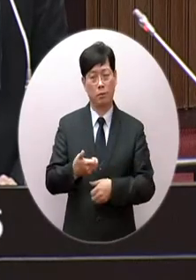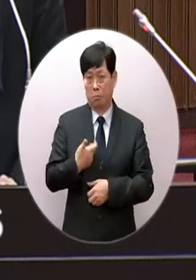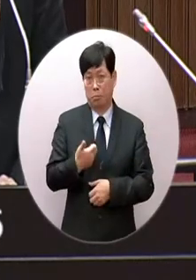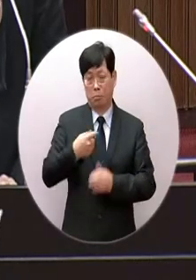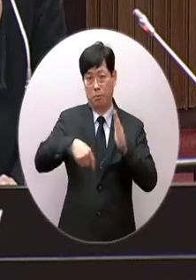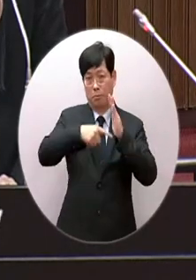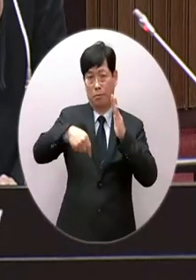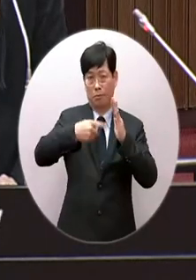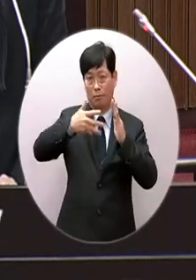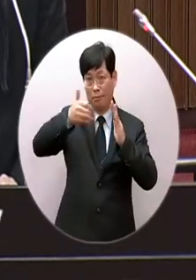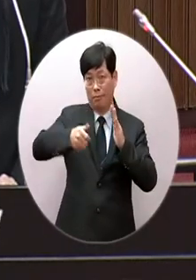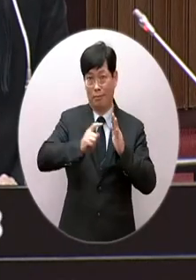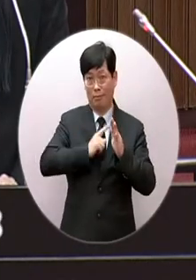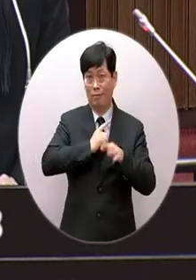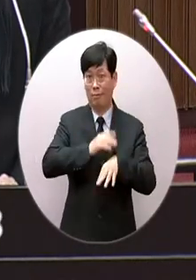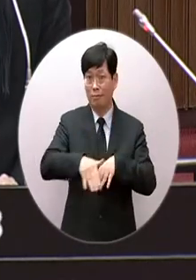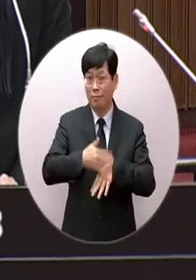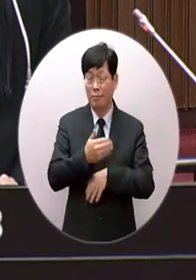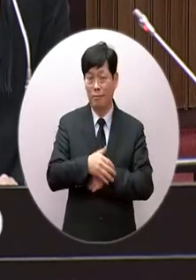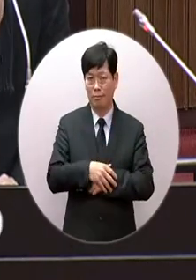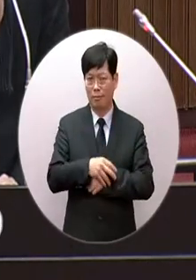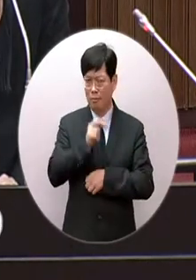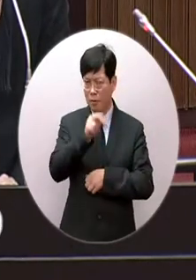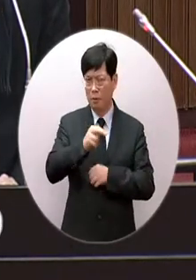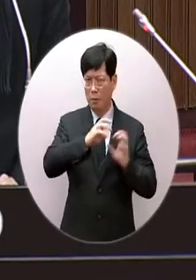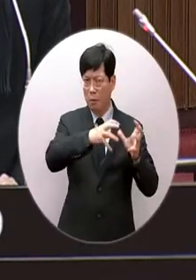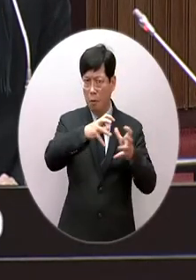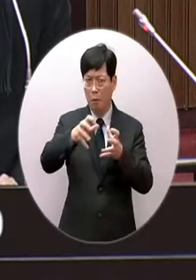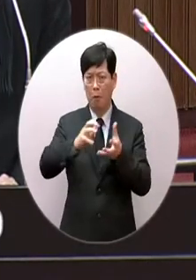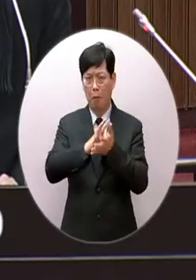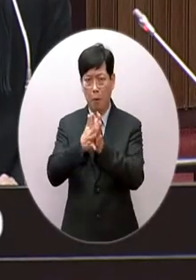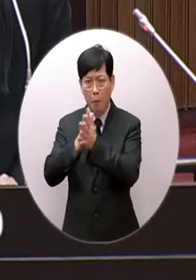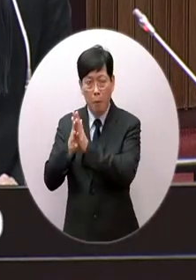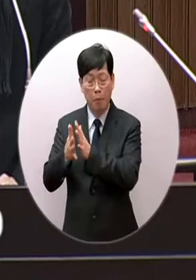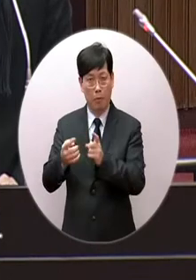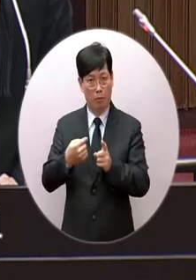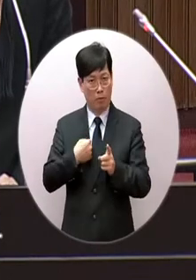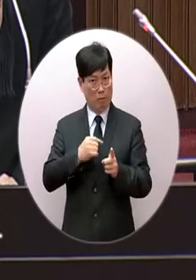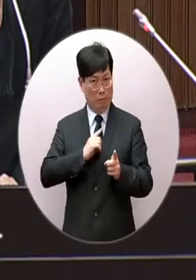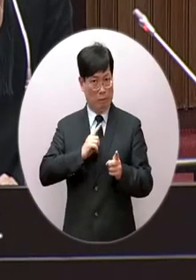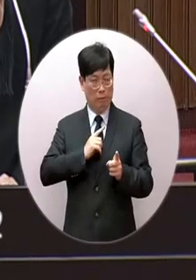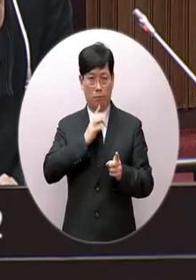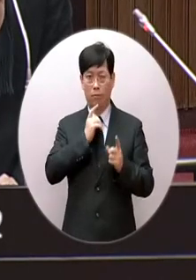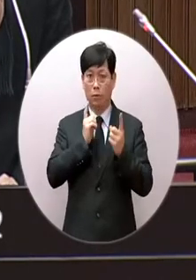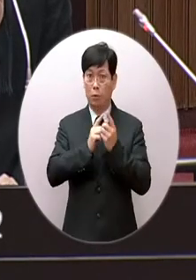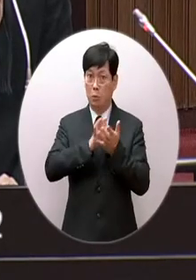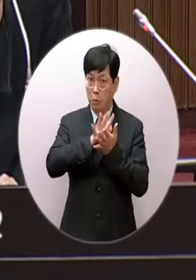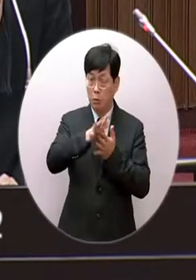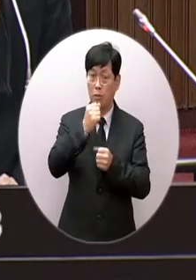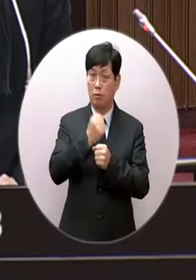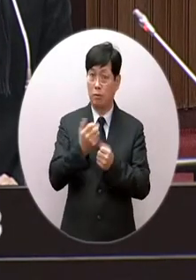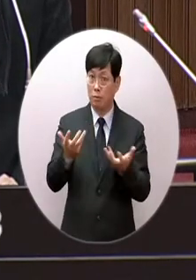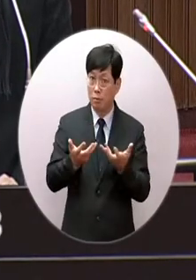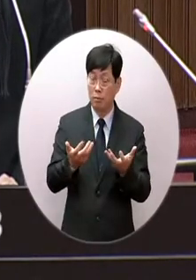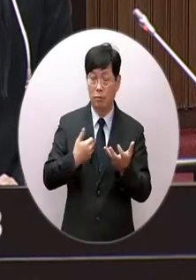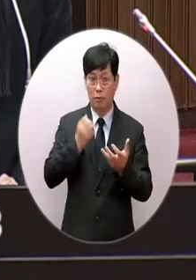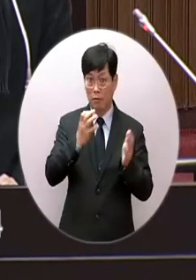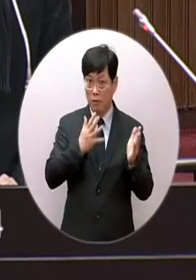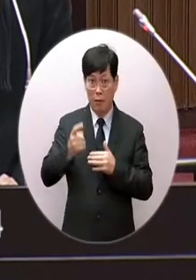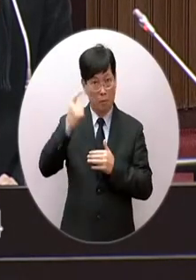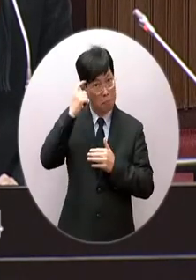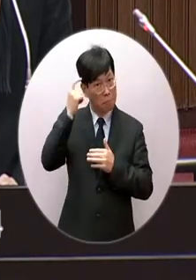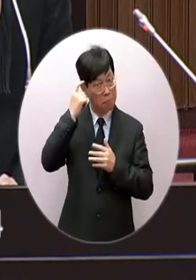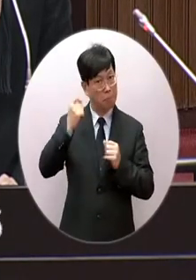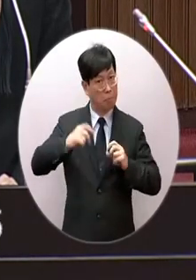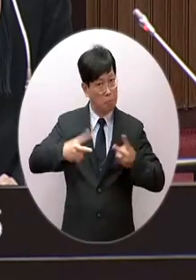赖院长，你会不会看着国际情势啊，来调整你对未来做事方法的思